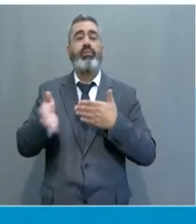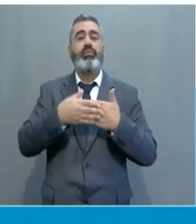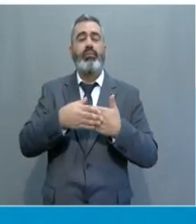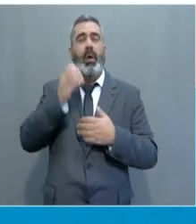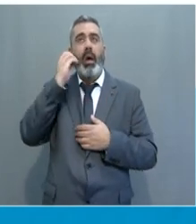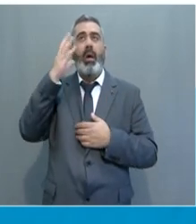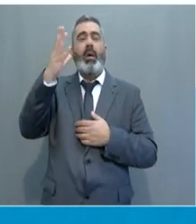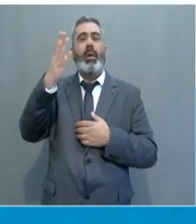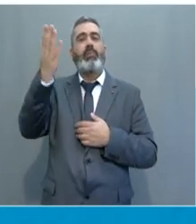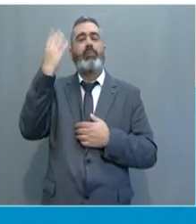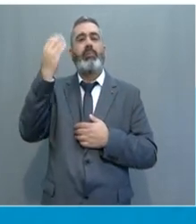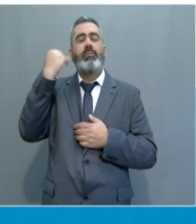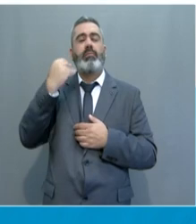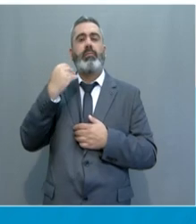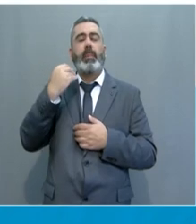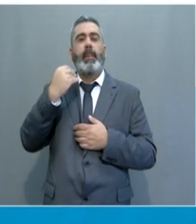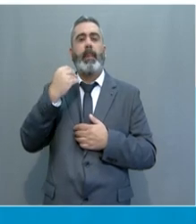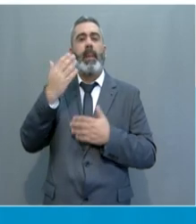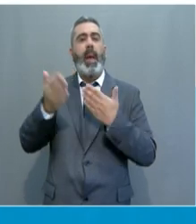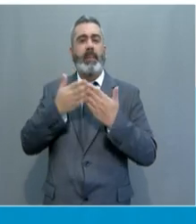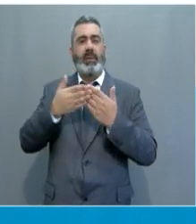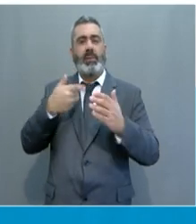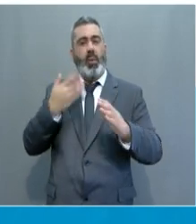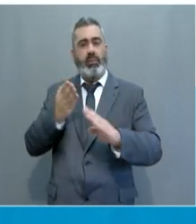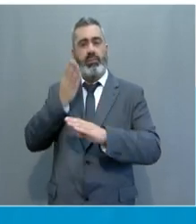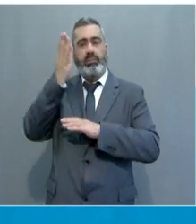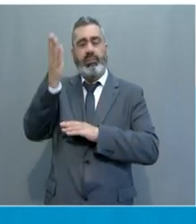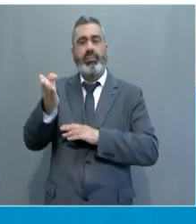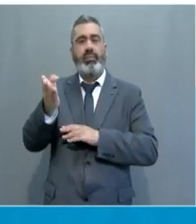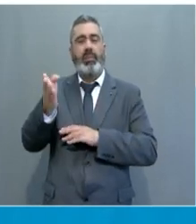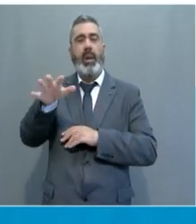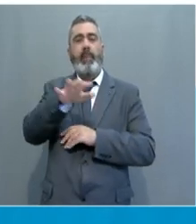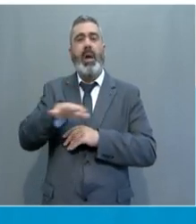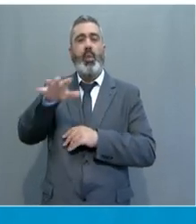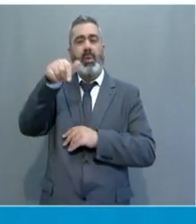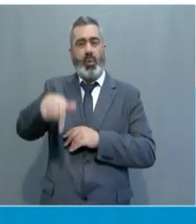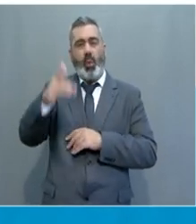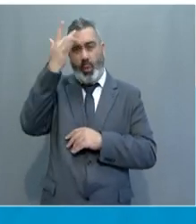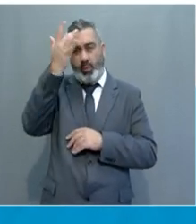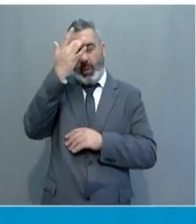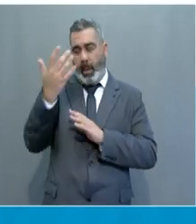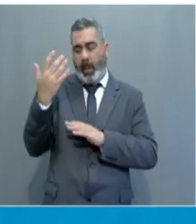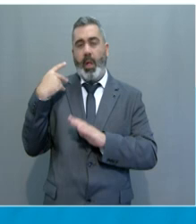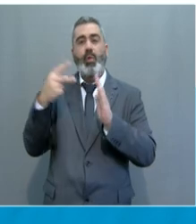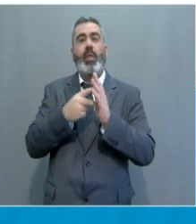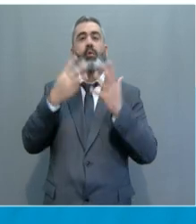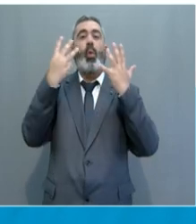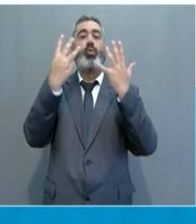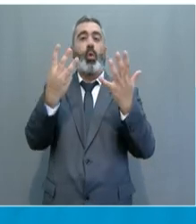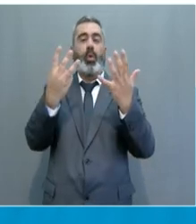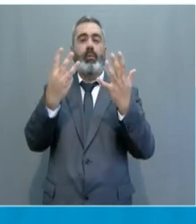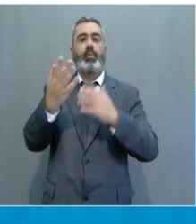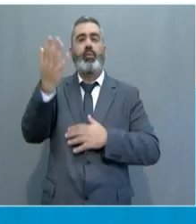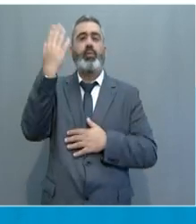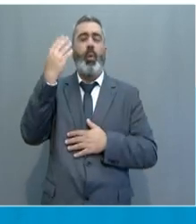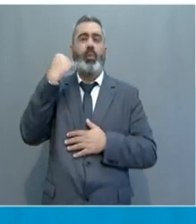μία επίσκεψη την οποία είχα κάνει στην περιοχή σας, στην Κοζάνη, το 2008, όταν ήμουν